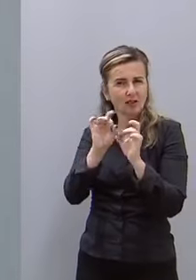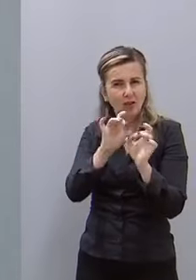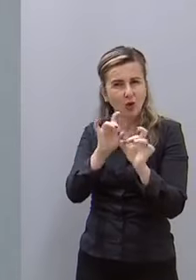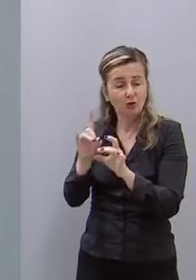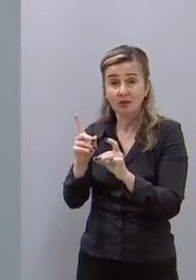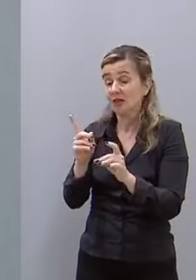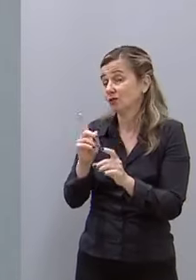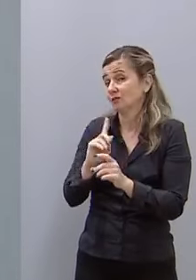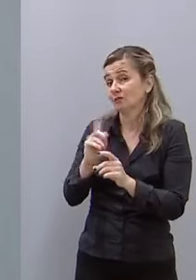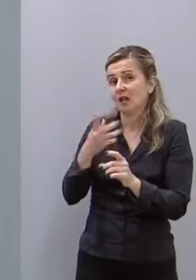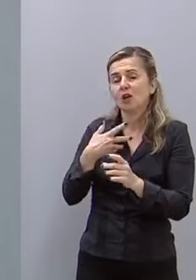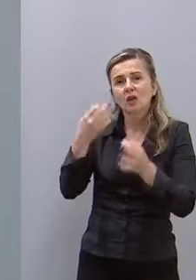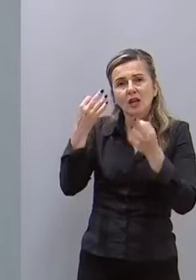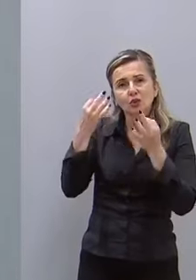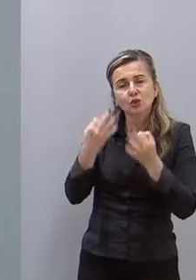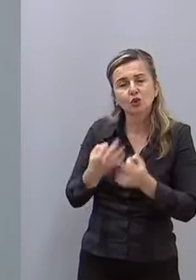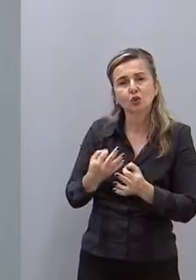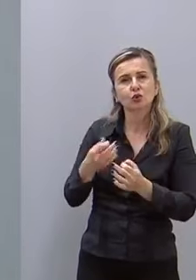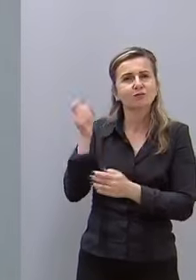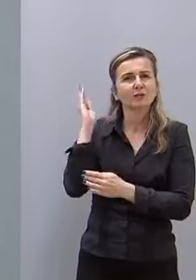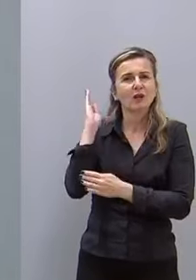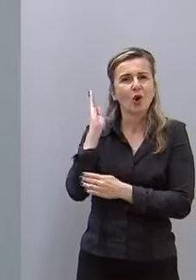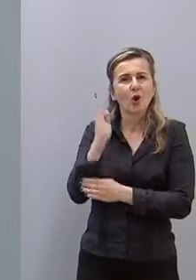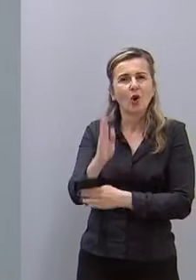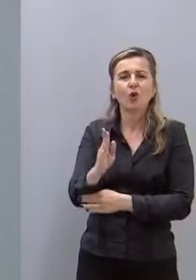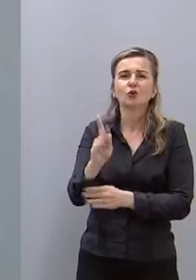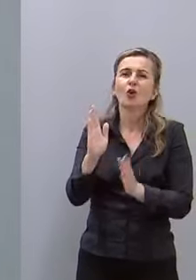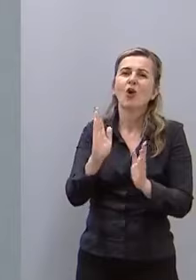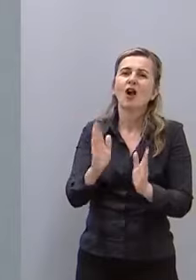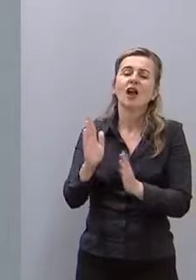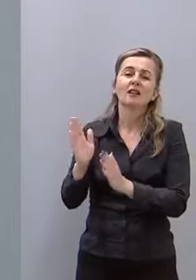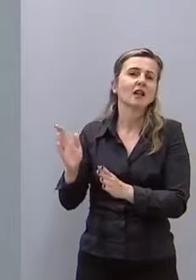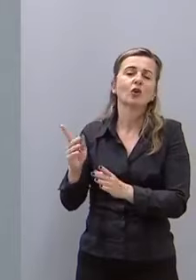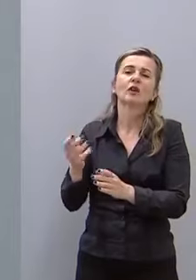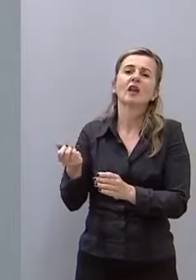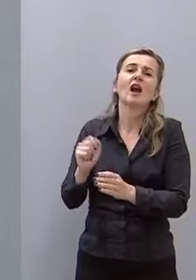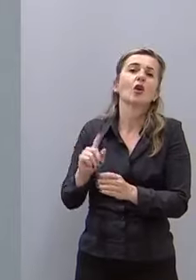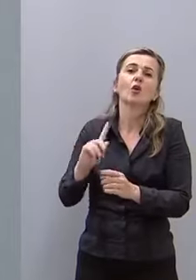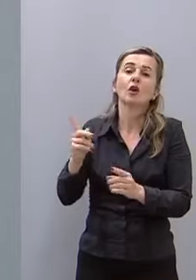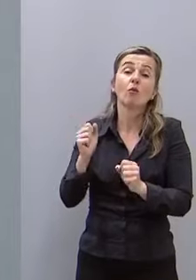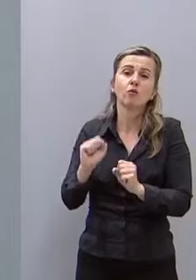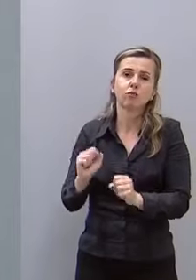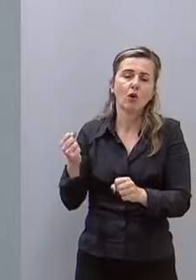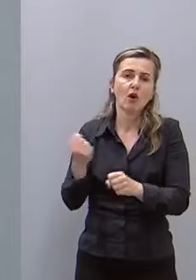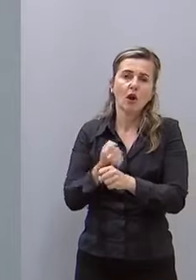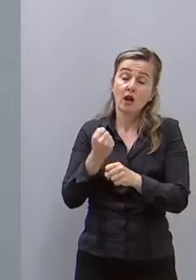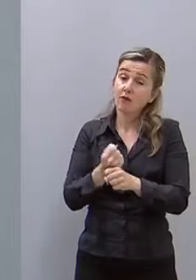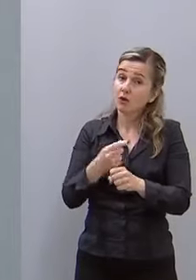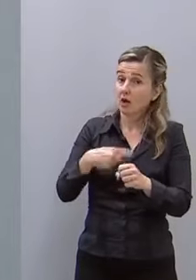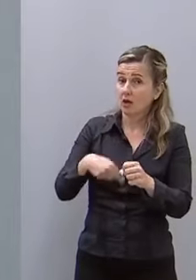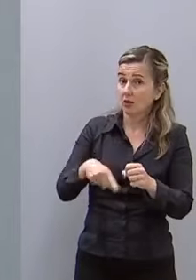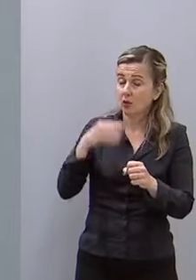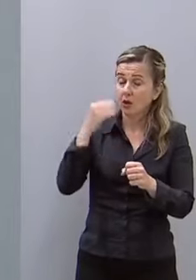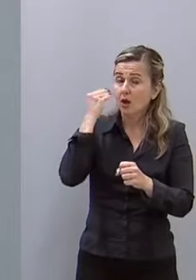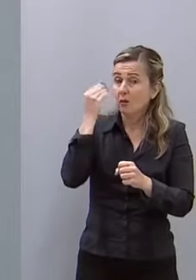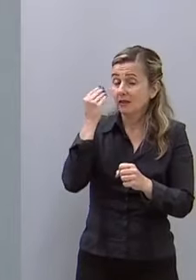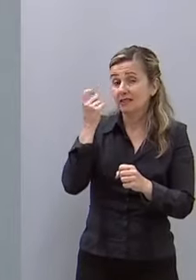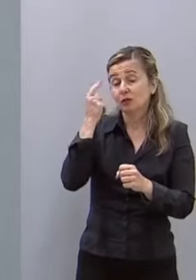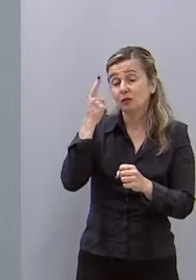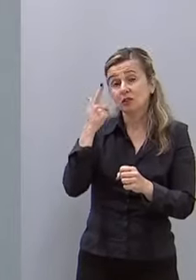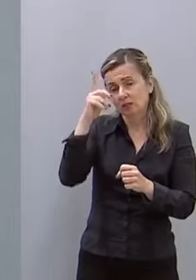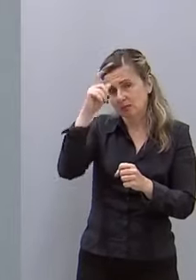che siano diciamo colpite quelle categorie che oggi ancora non possono lavorare noi riteniamo che in sicurezza debbano avere la